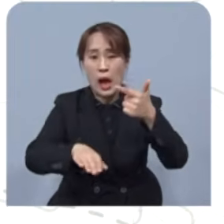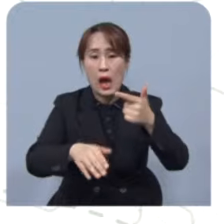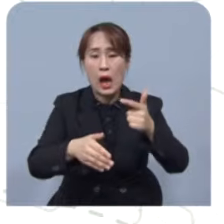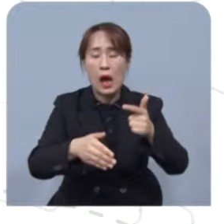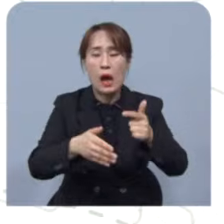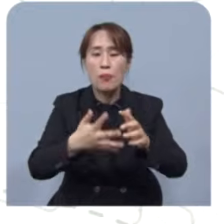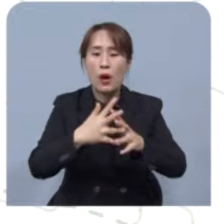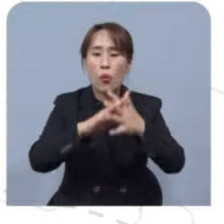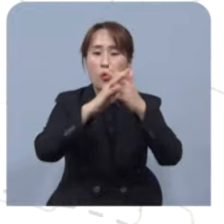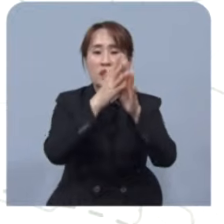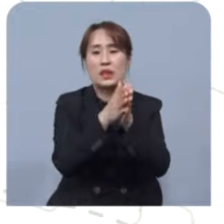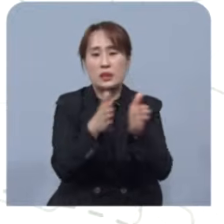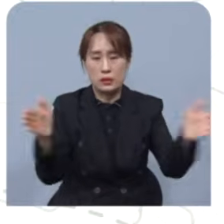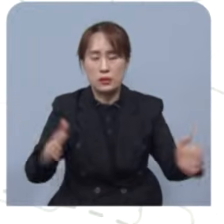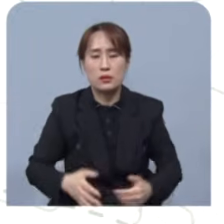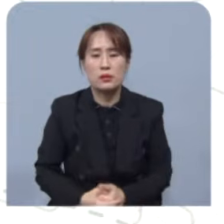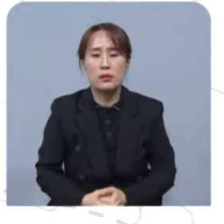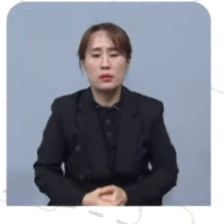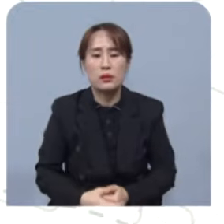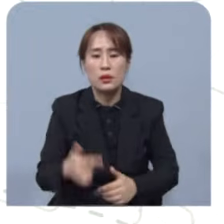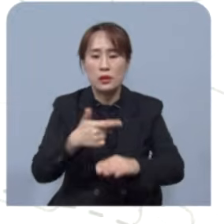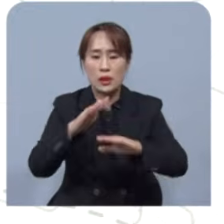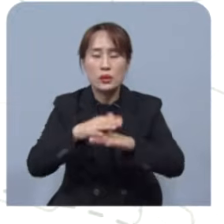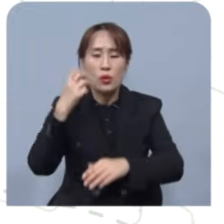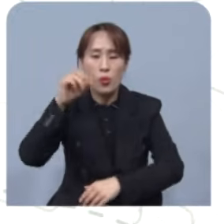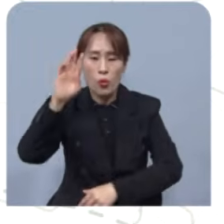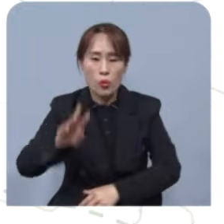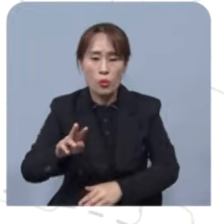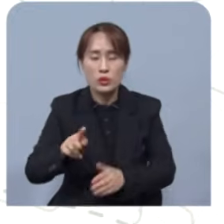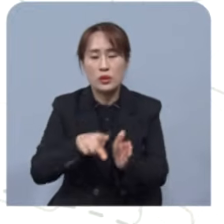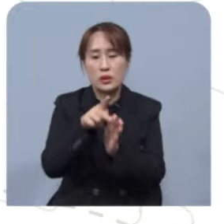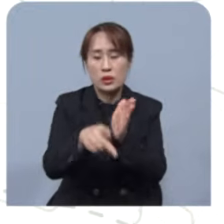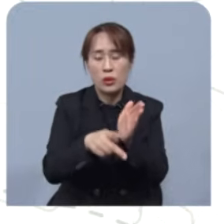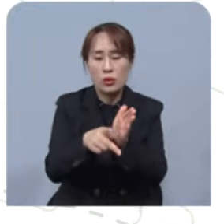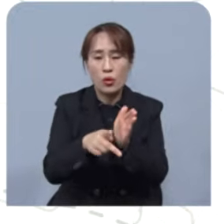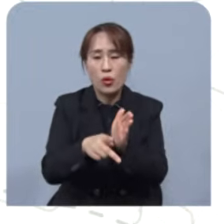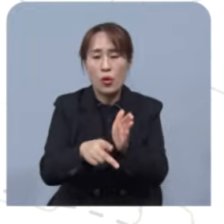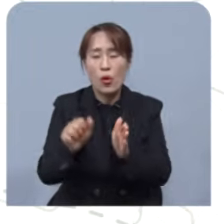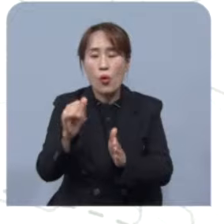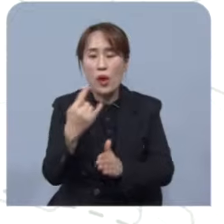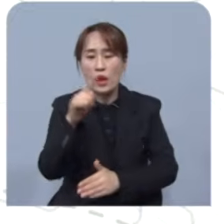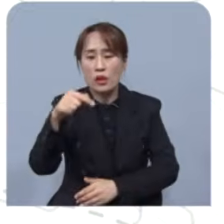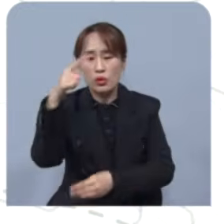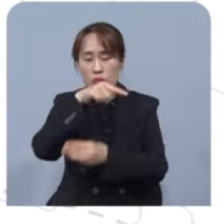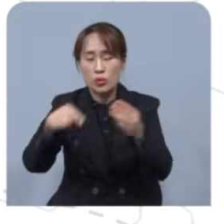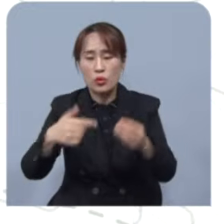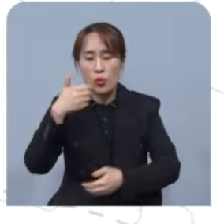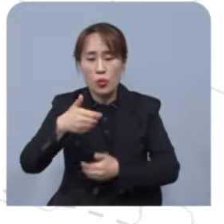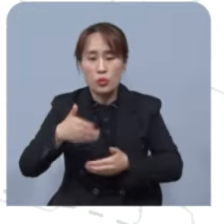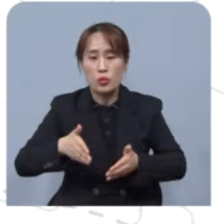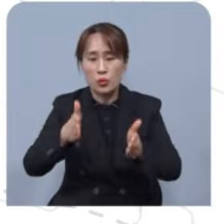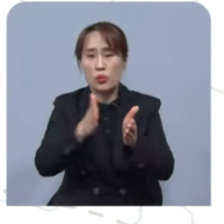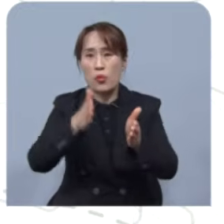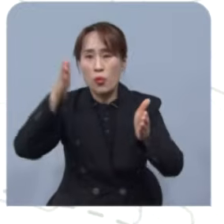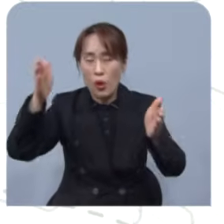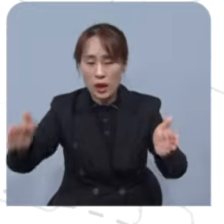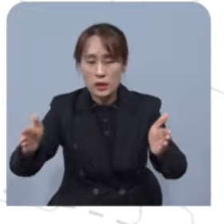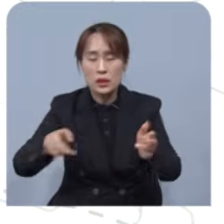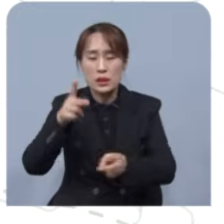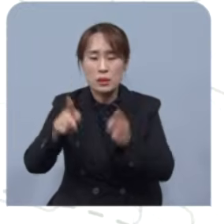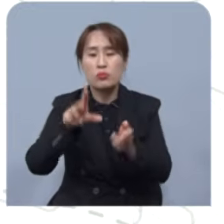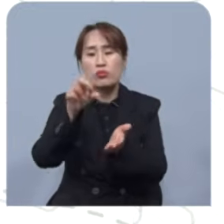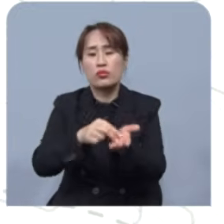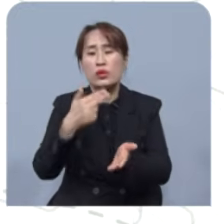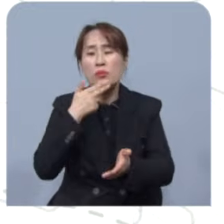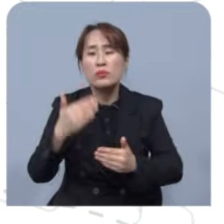수 있도록 하겠습니다. 대전 옥천 광역철도 및 회덕 청주 고속도로 확장 사업이 차질